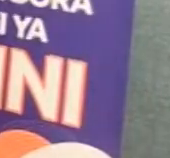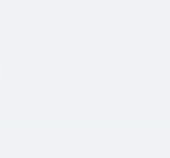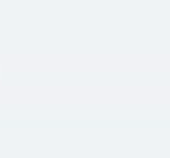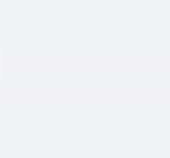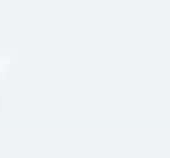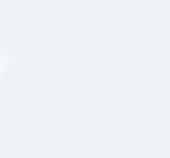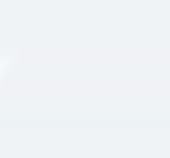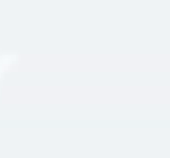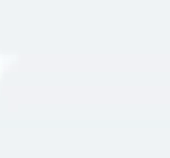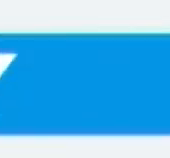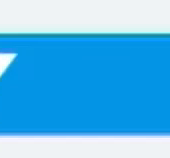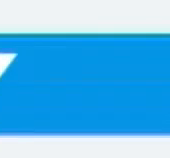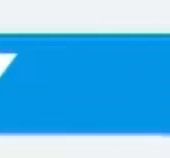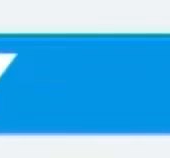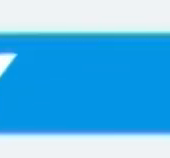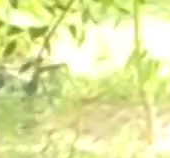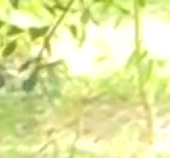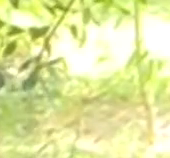chini.